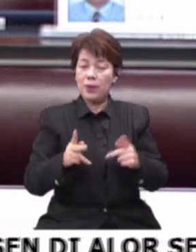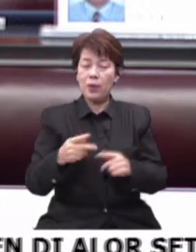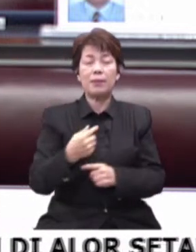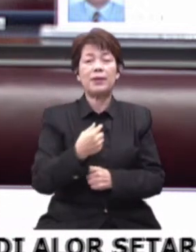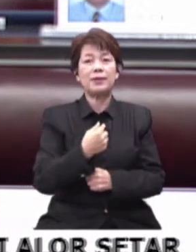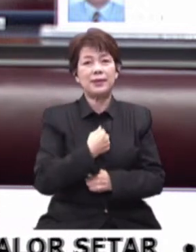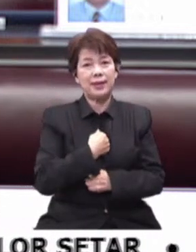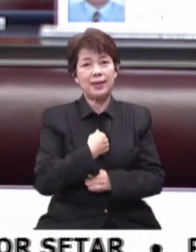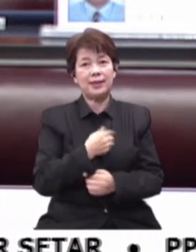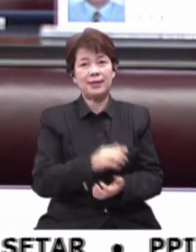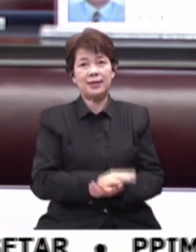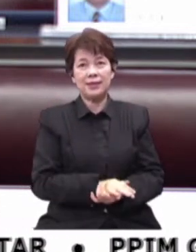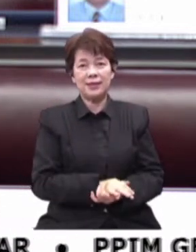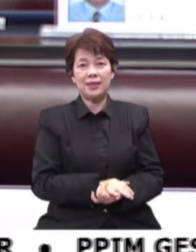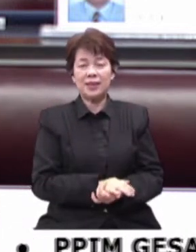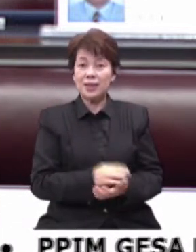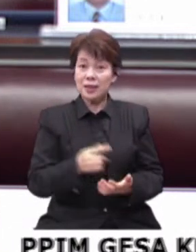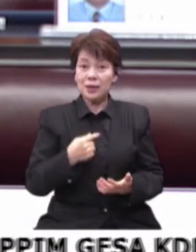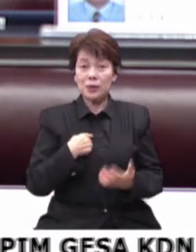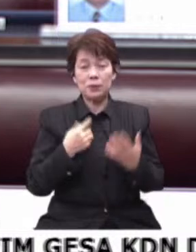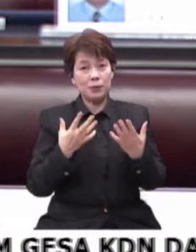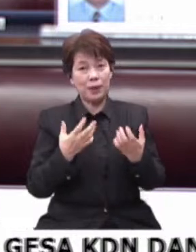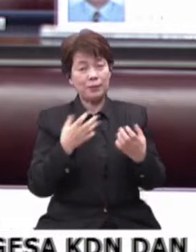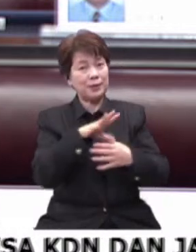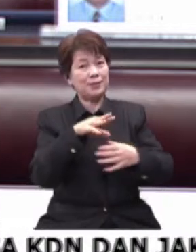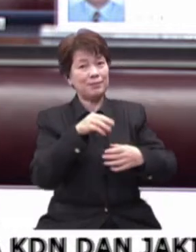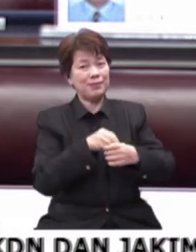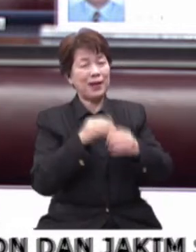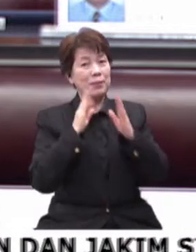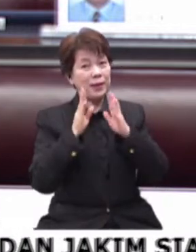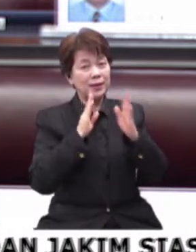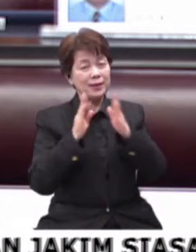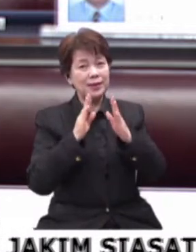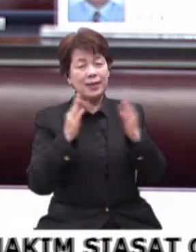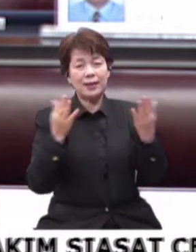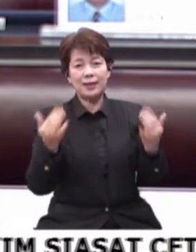diberikan kepada saya untuk mengambil bagian dalam